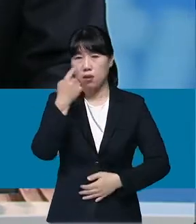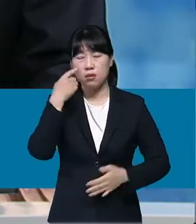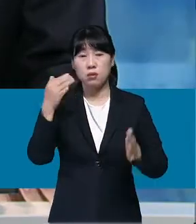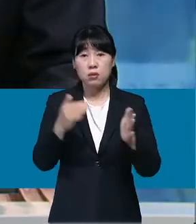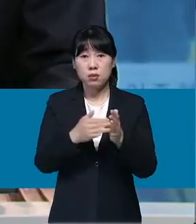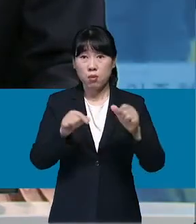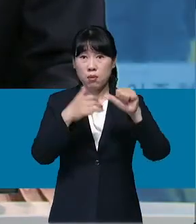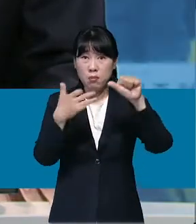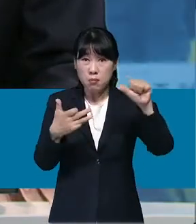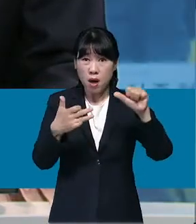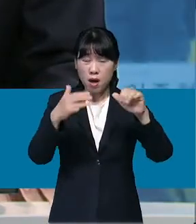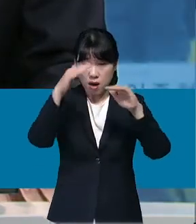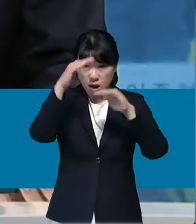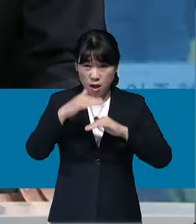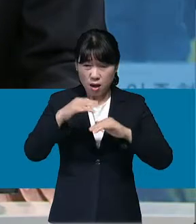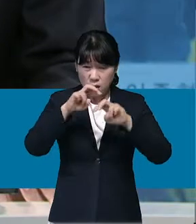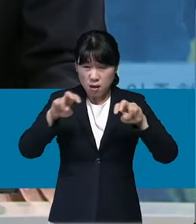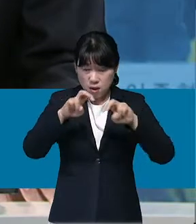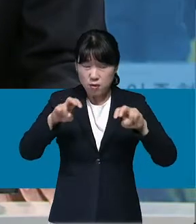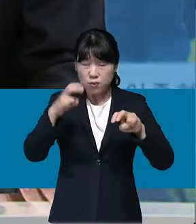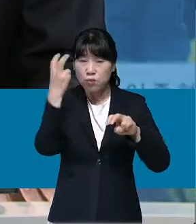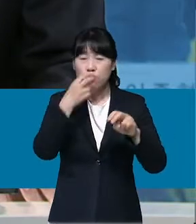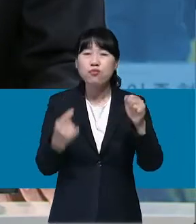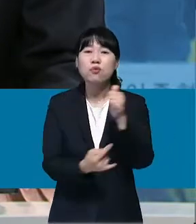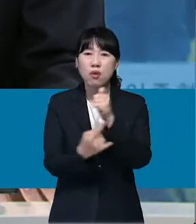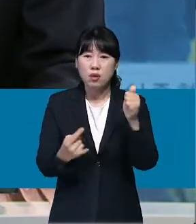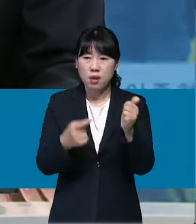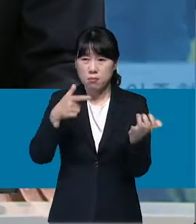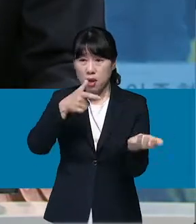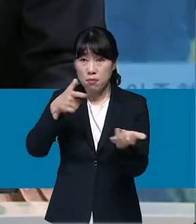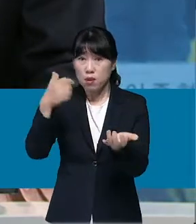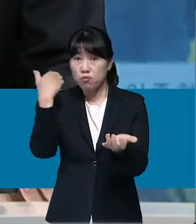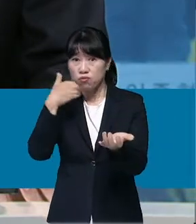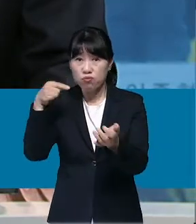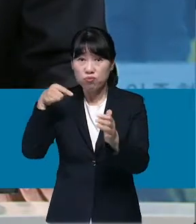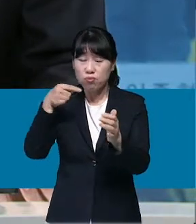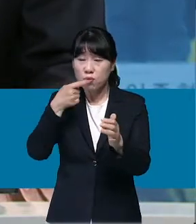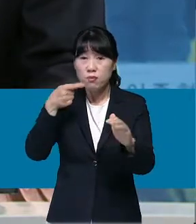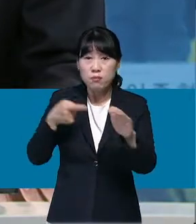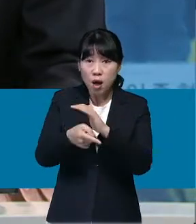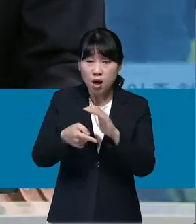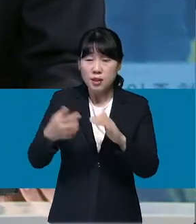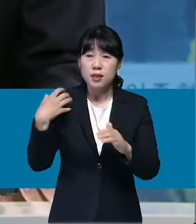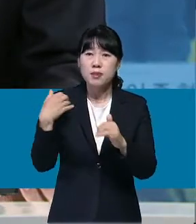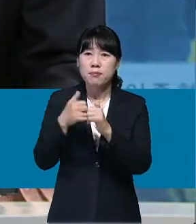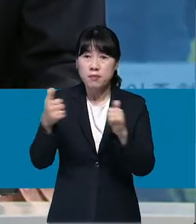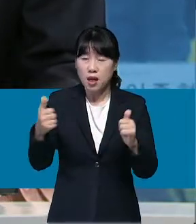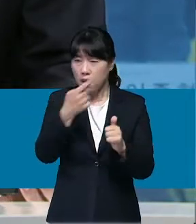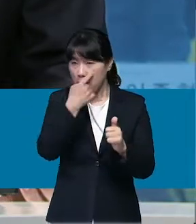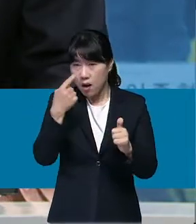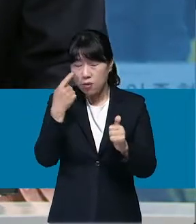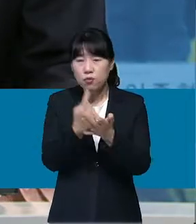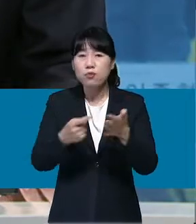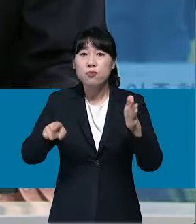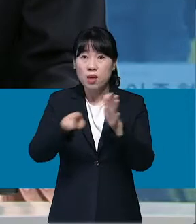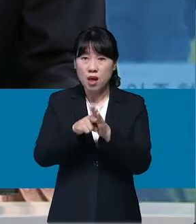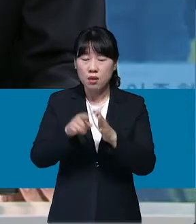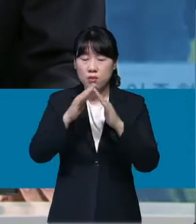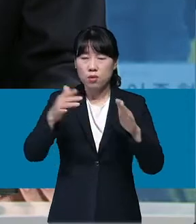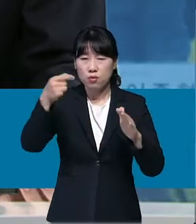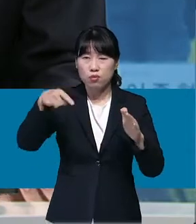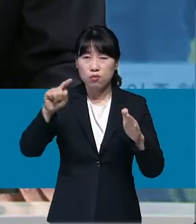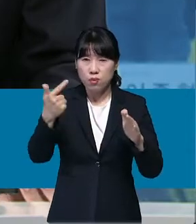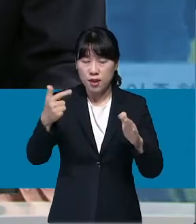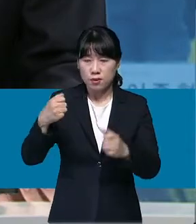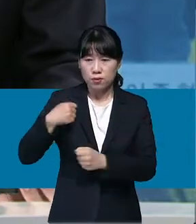5.18 진상규명조사비는 발포 명령과 책임자 규명을 위해 전두환 등 신군부 핵심 관계자들을